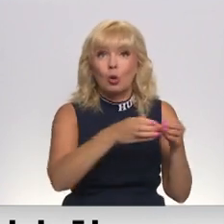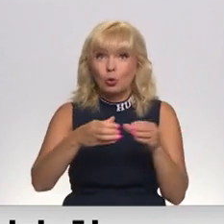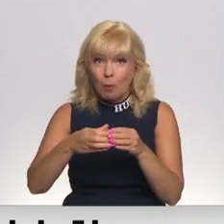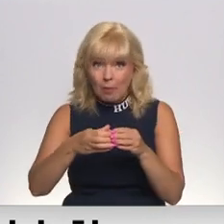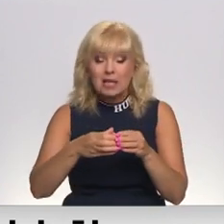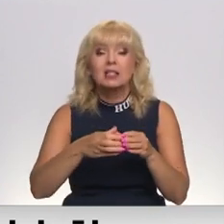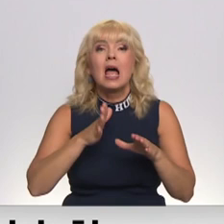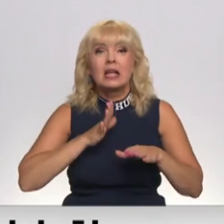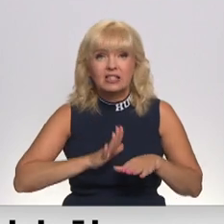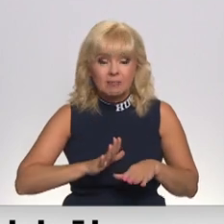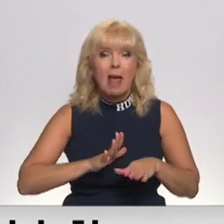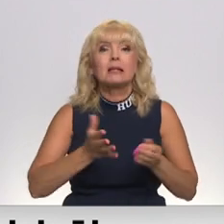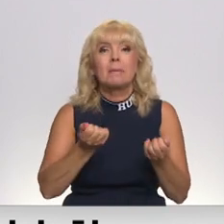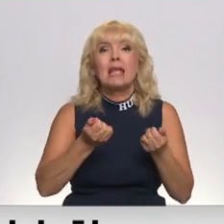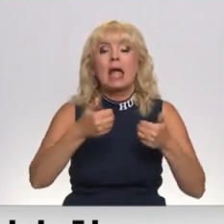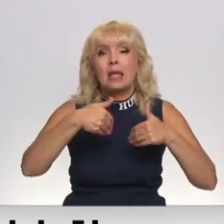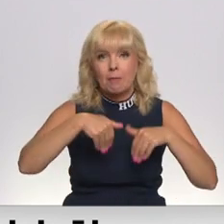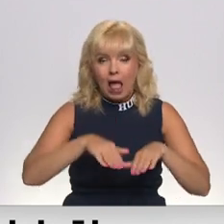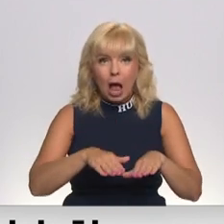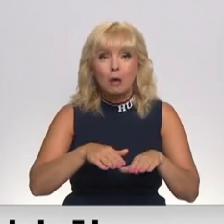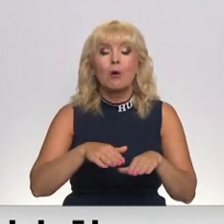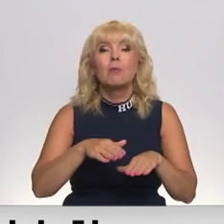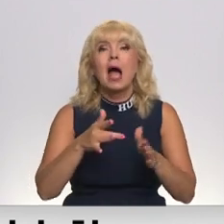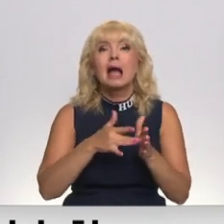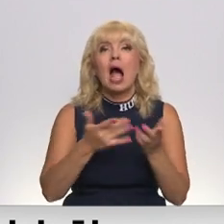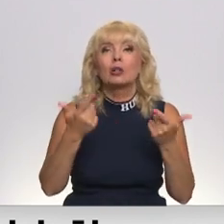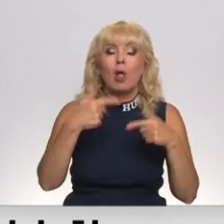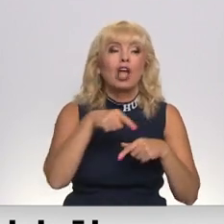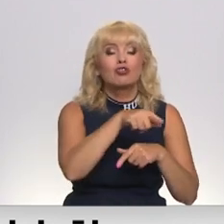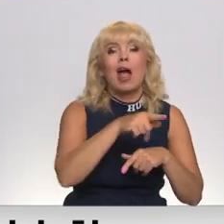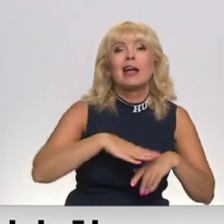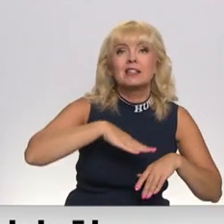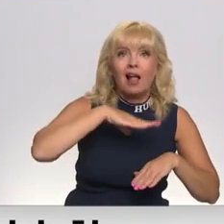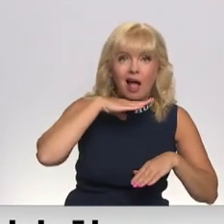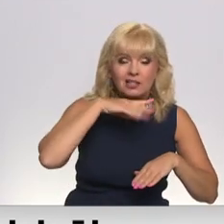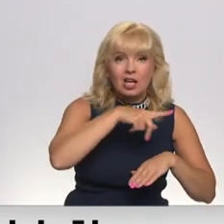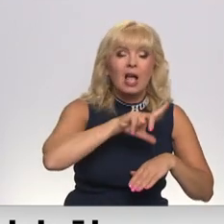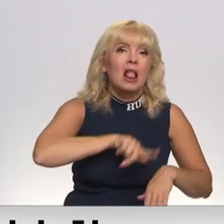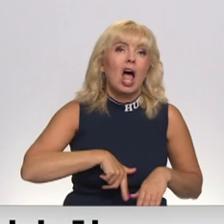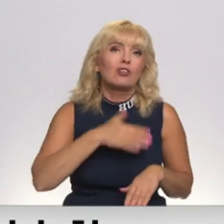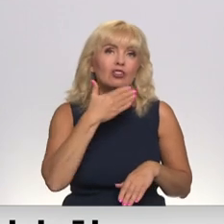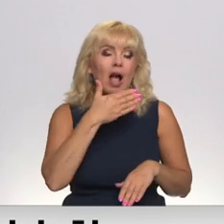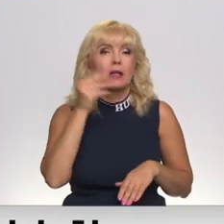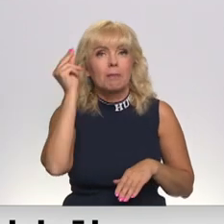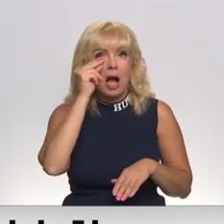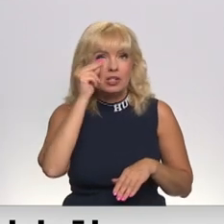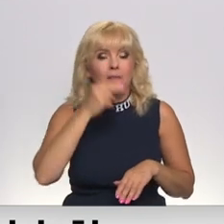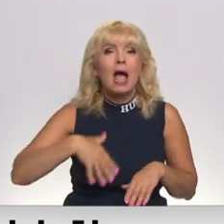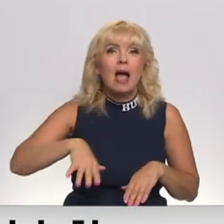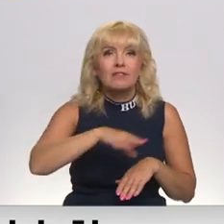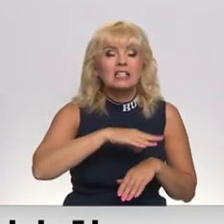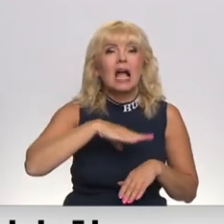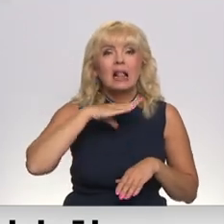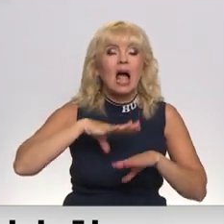nāksies pieņemt situāciju, ka kādu laiku attiecīgi šajās klasēs, nu, latviešu valodu tiek mācīta visai klasē